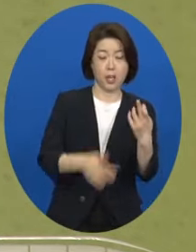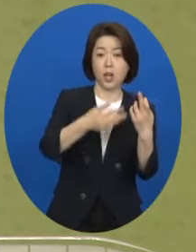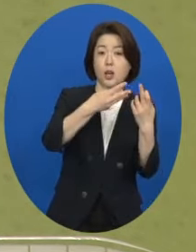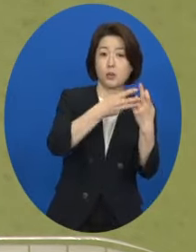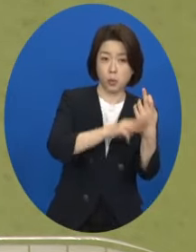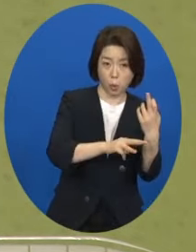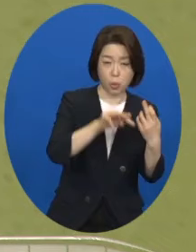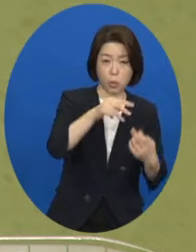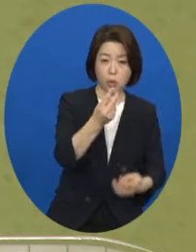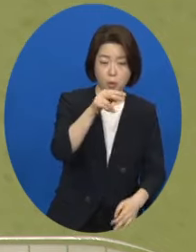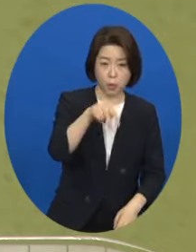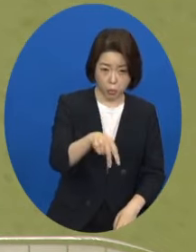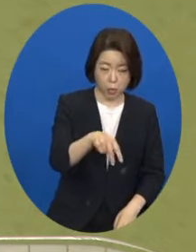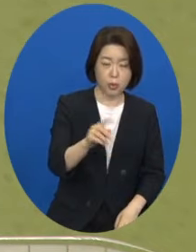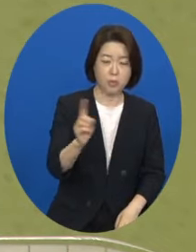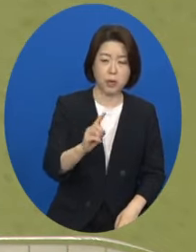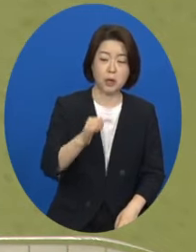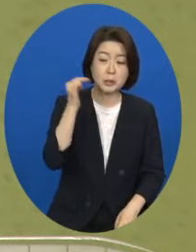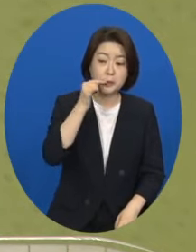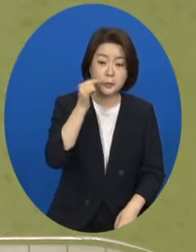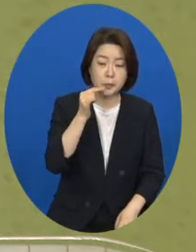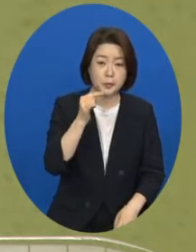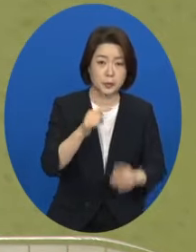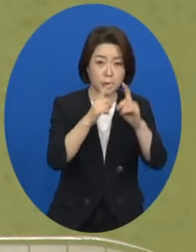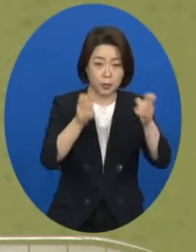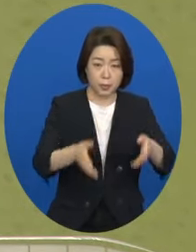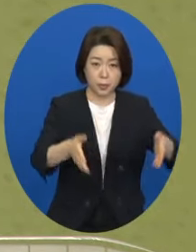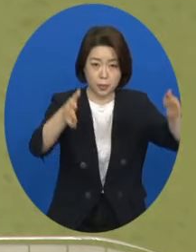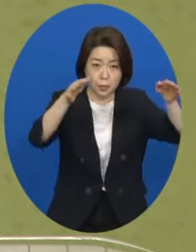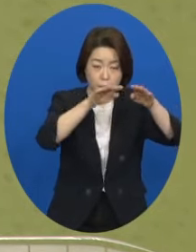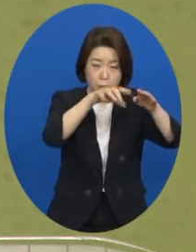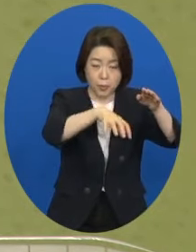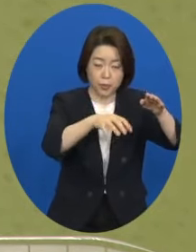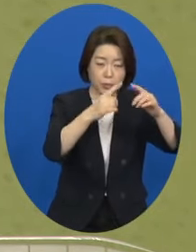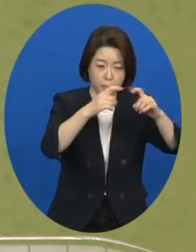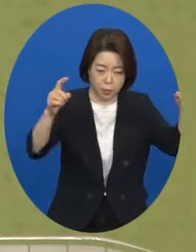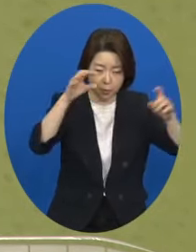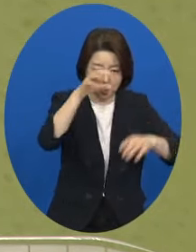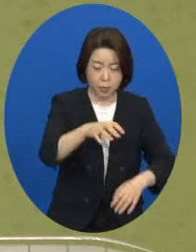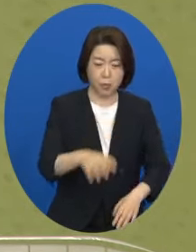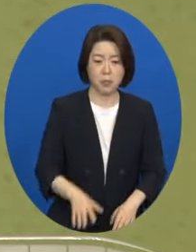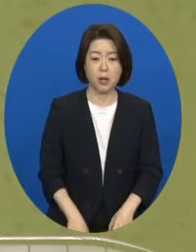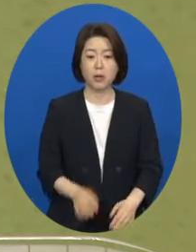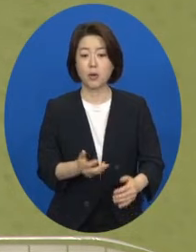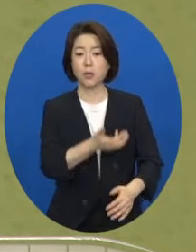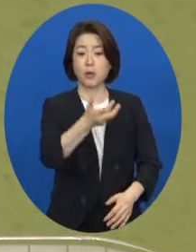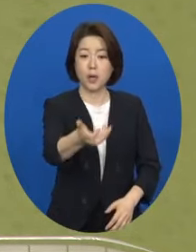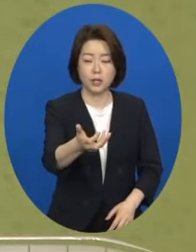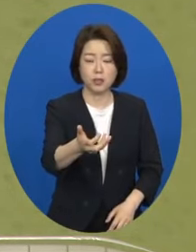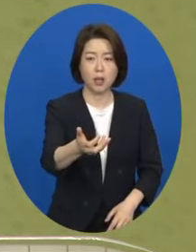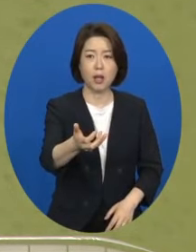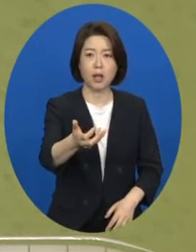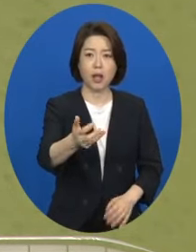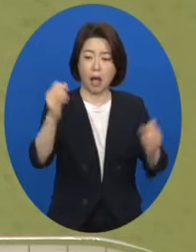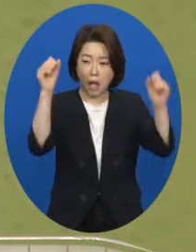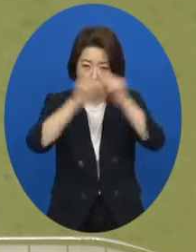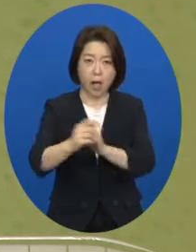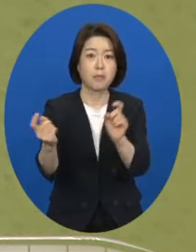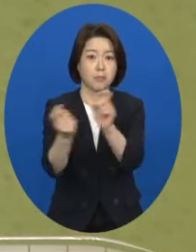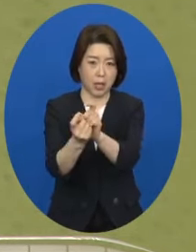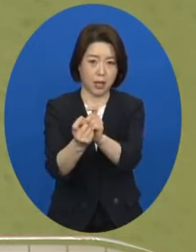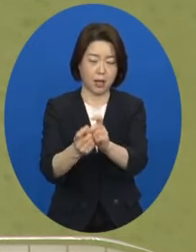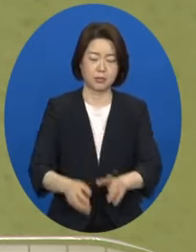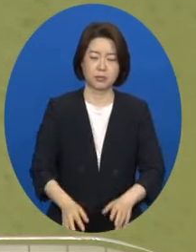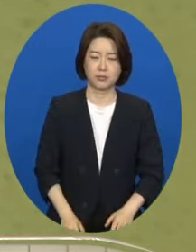보면요, 차선이 아니라 사실은 최악의 결정이었어요. 소돔과 고모라를 갔는데 이제 멸망당하는 거예요. 그래서